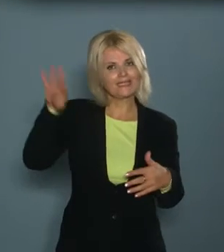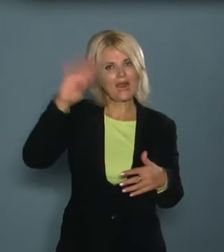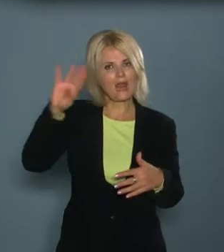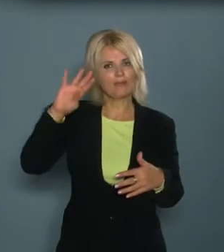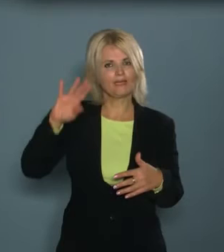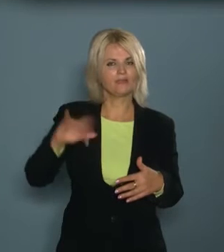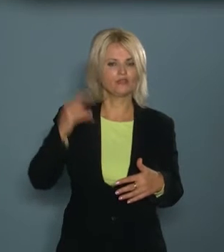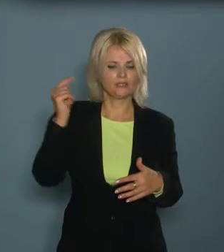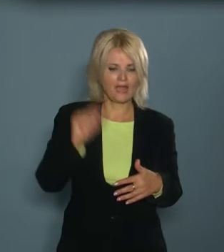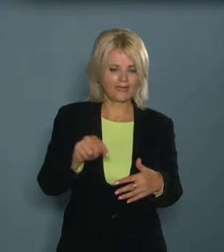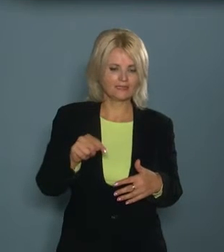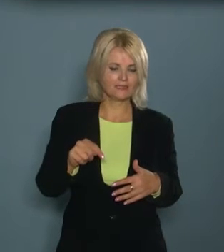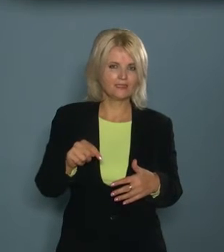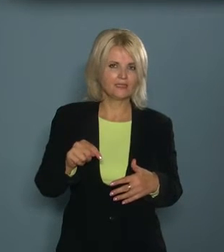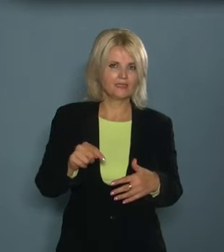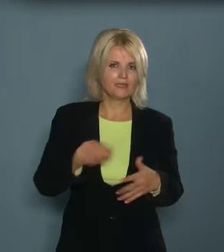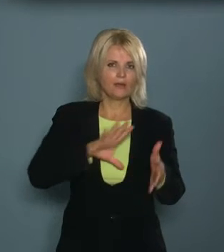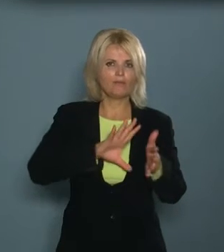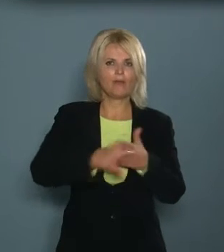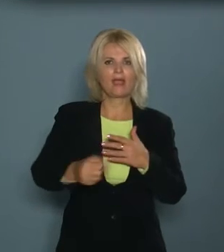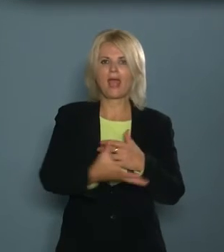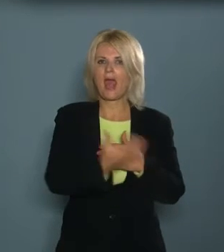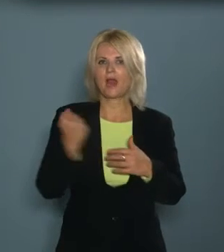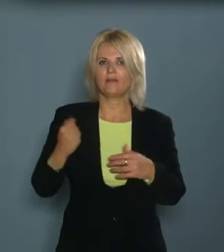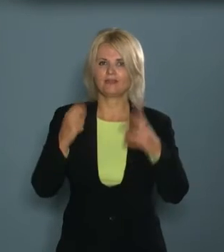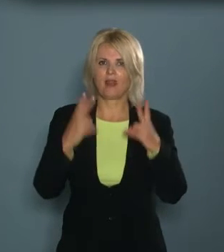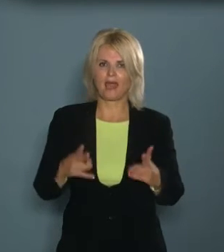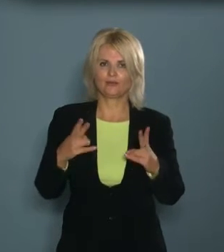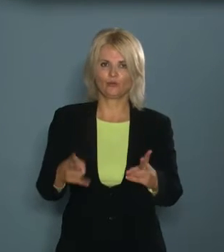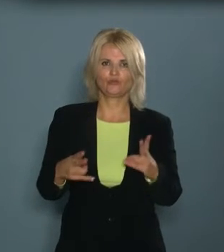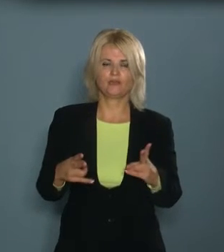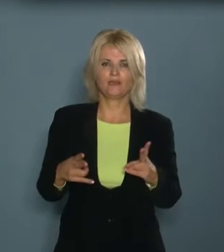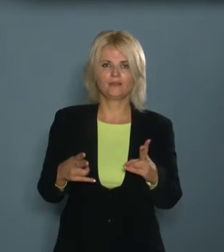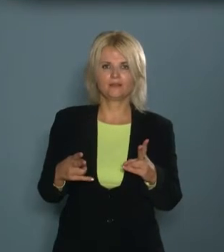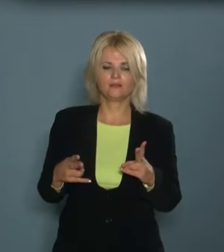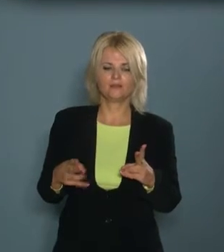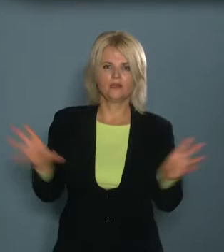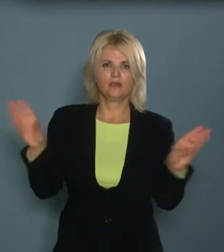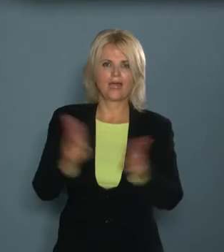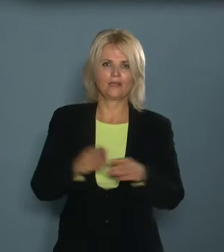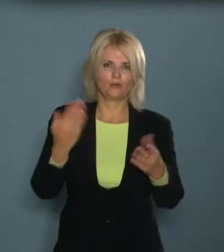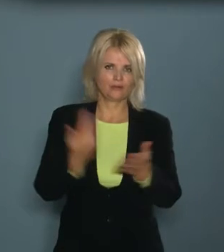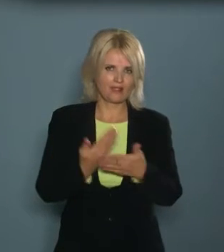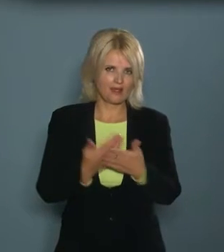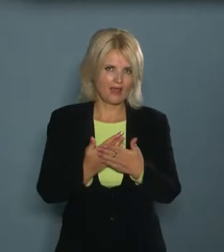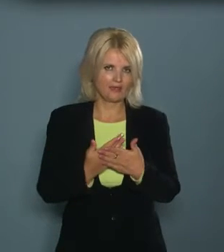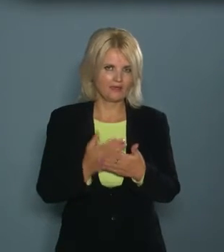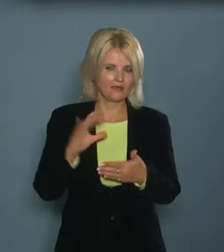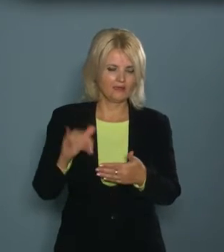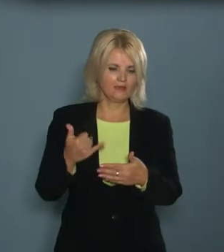szellemét, és ez megfosztja őket attól a lehetőségtől, hogy együtt legyenek,